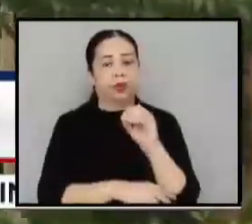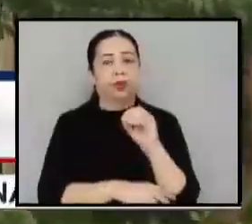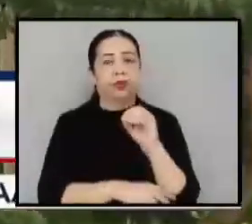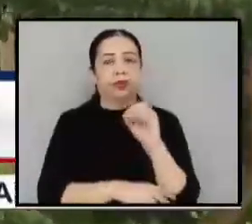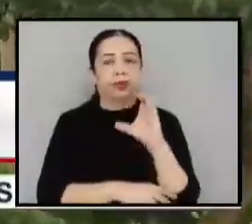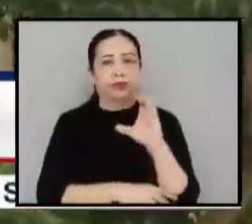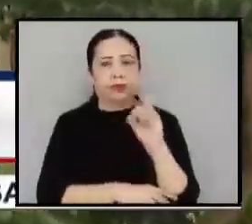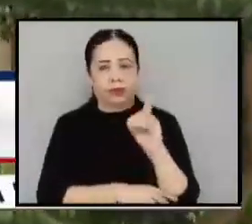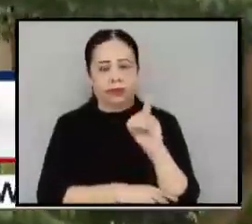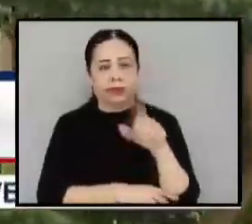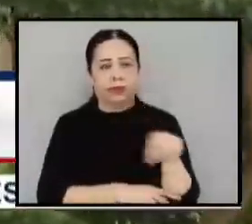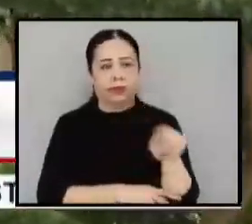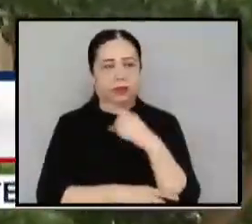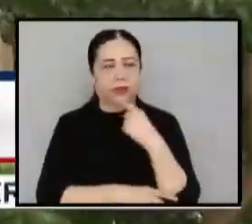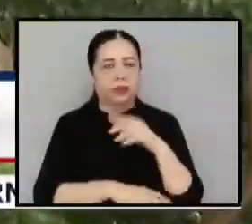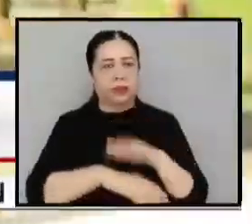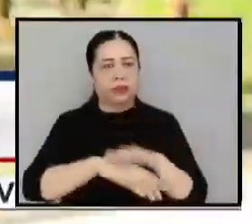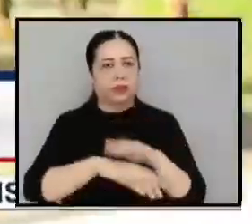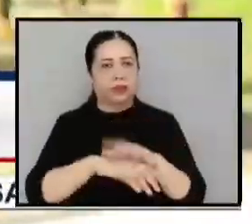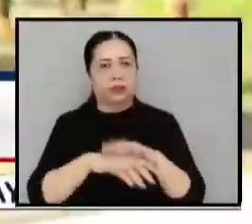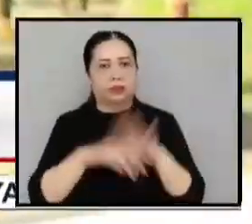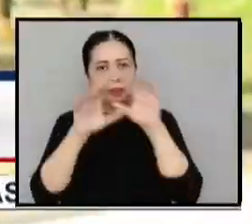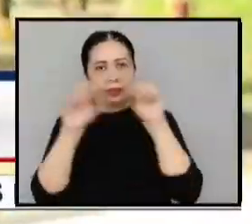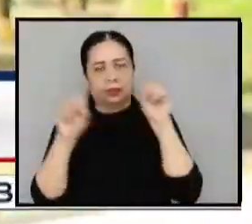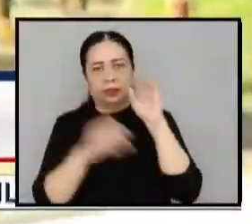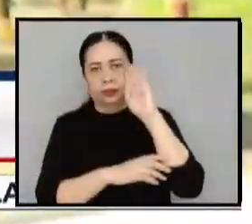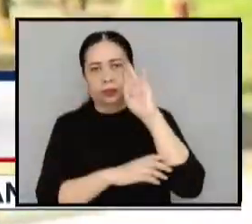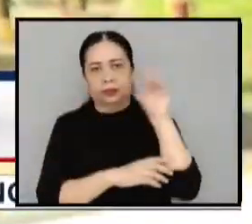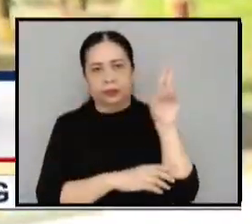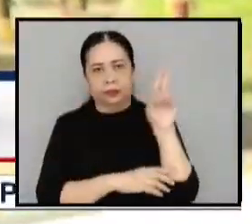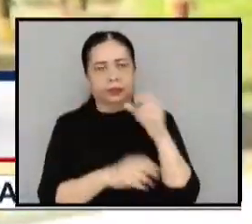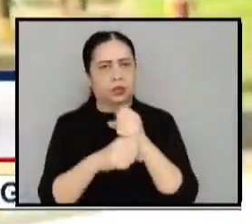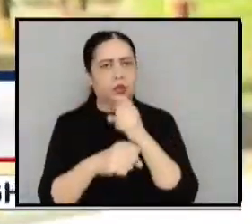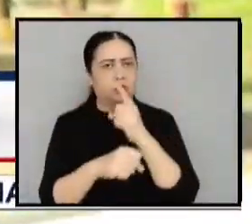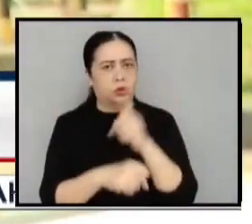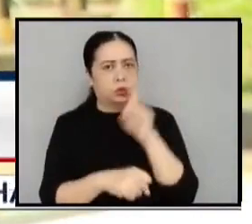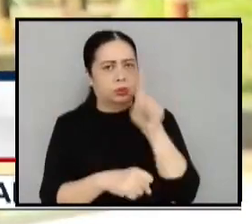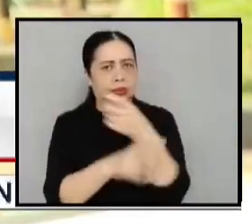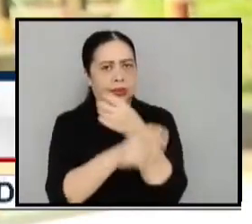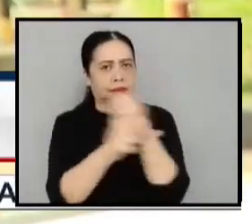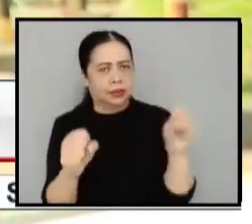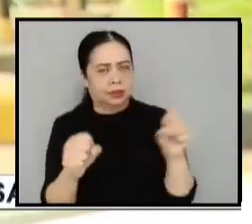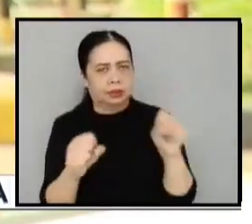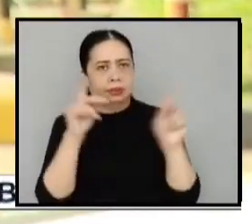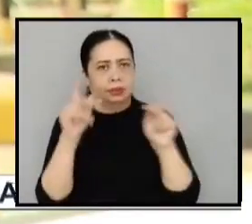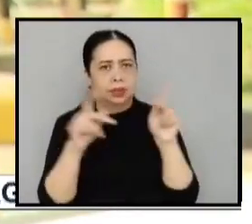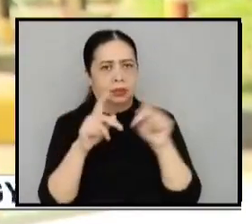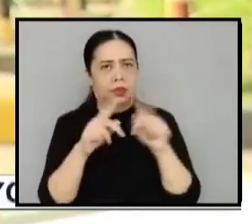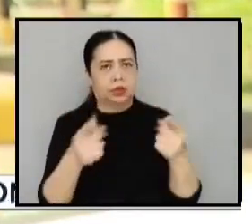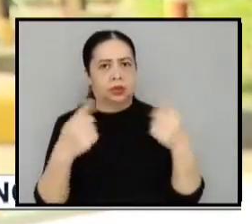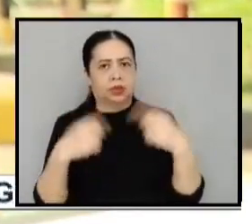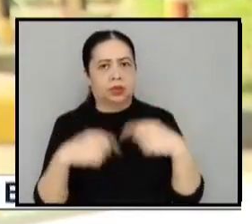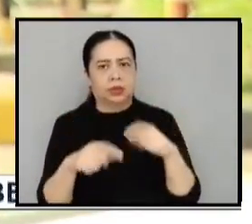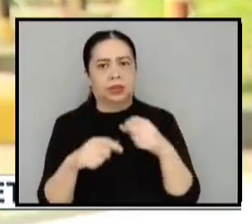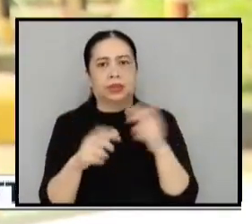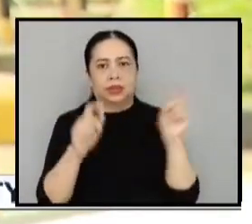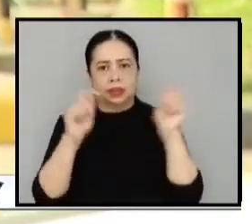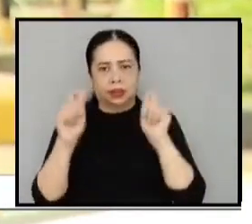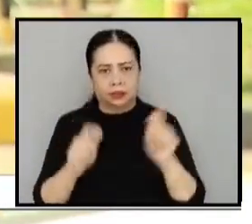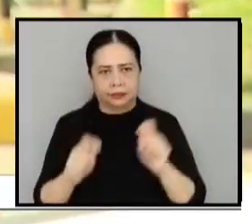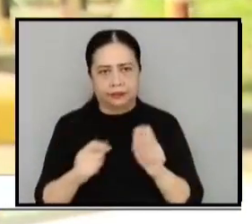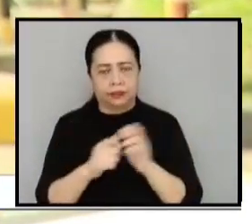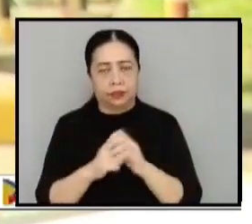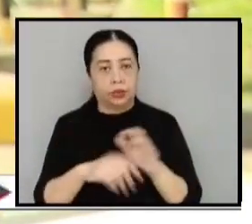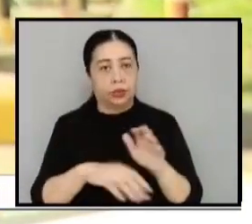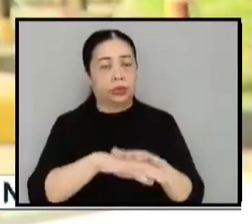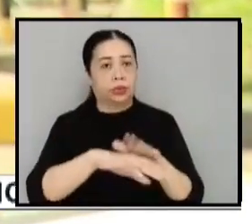sa ipinagutos ng Pangulong Ferdinand R. Marcos Jr. na tiyakin ang kaligtasan ng publiko sa paparating na nasabi bagyo ay pinayuhan ito